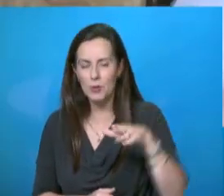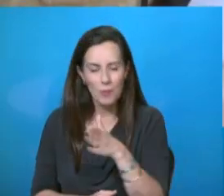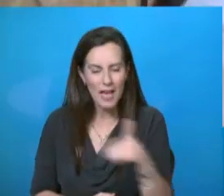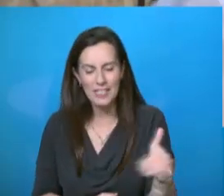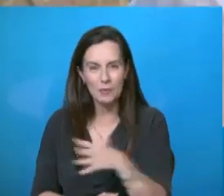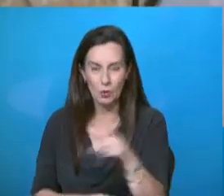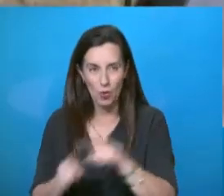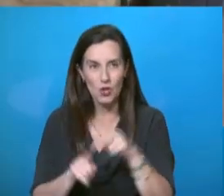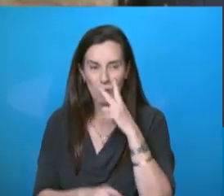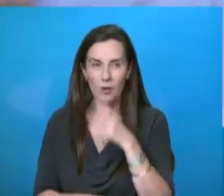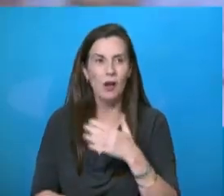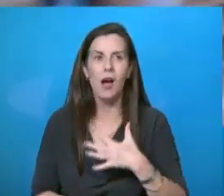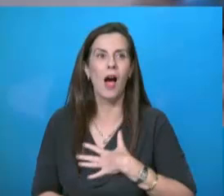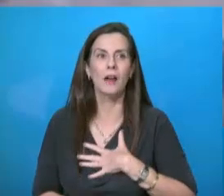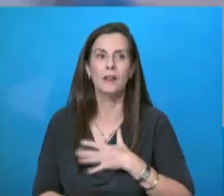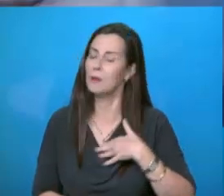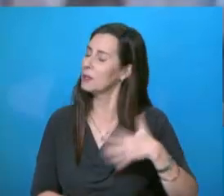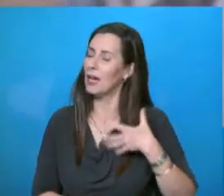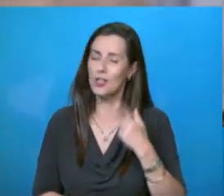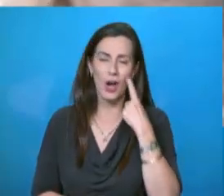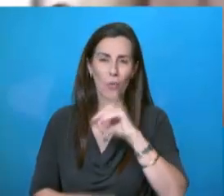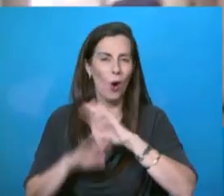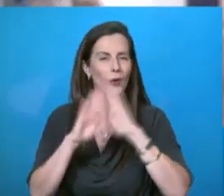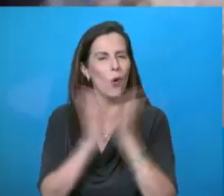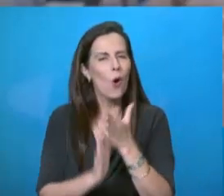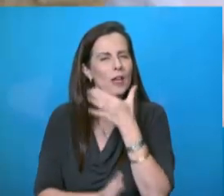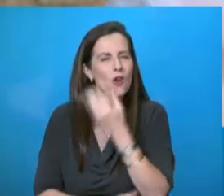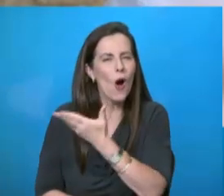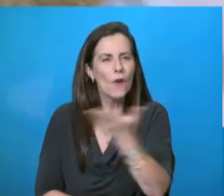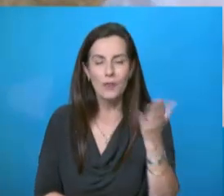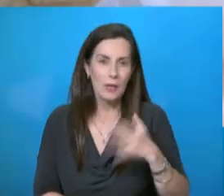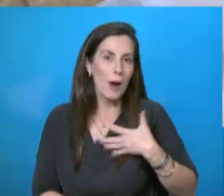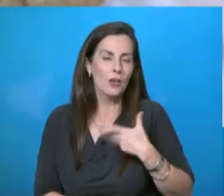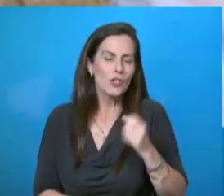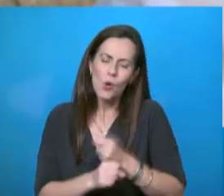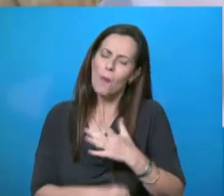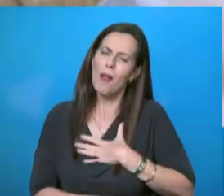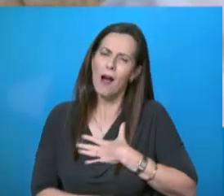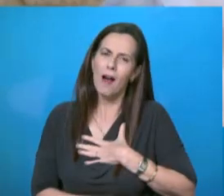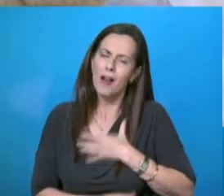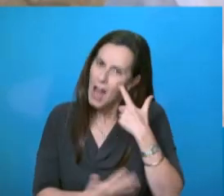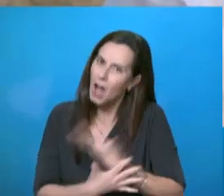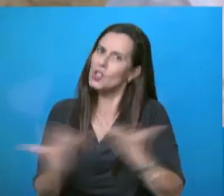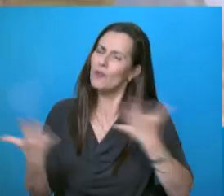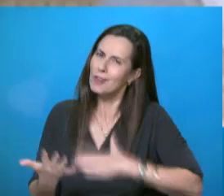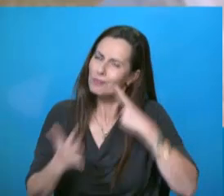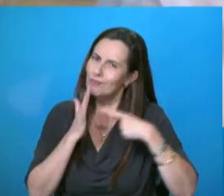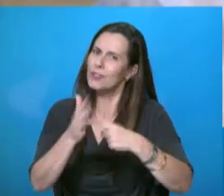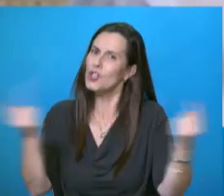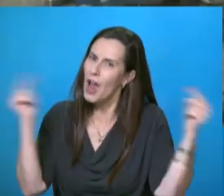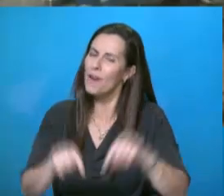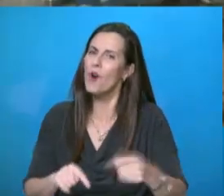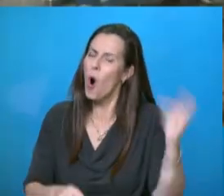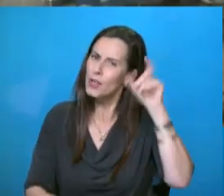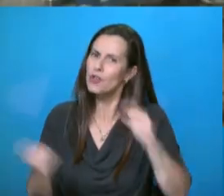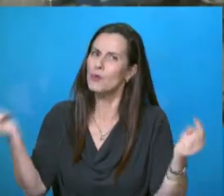בסמטאות האלה שאתם רואים, אני אומר לך, אני מתרגש. אתה רואה את היופי. זה מרגש וזה גורם לך לחשוף את זה, לרצות שיגיעו לכאן עוד